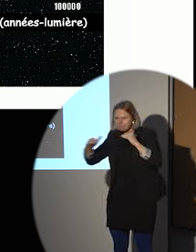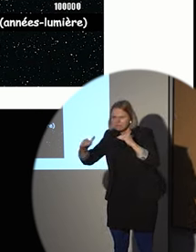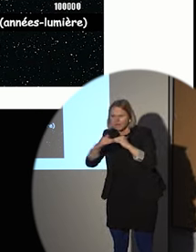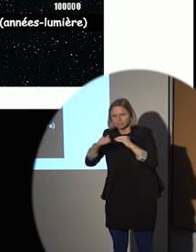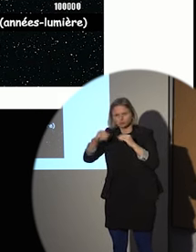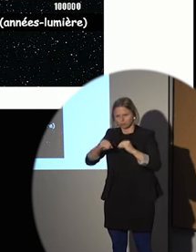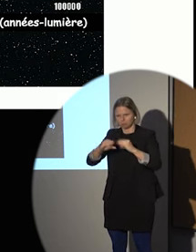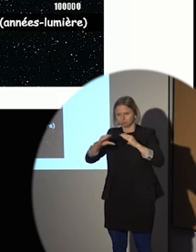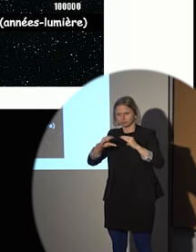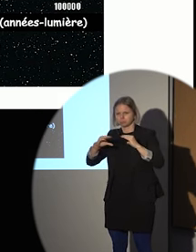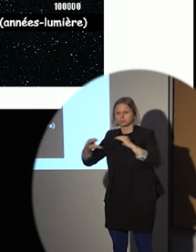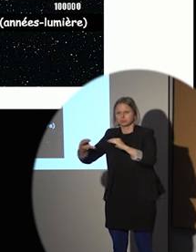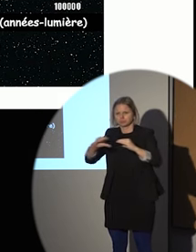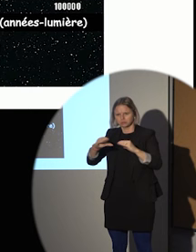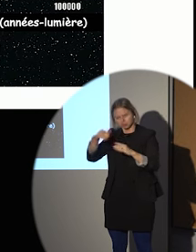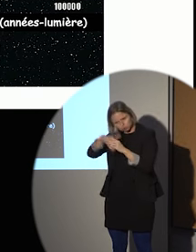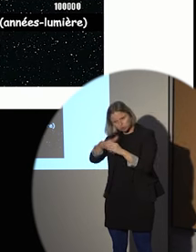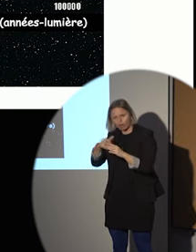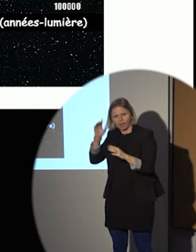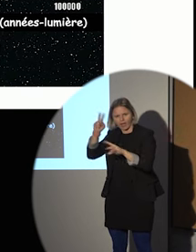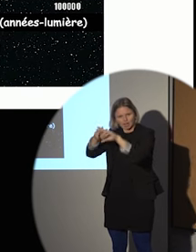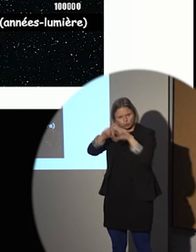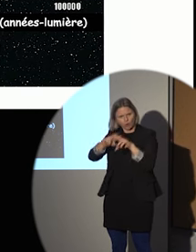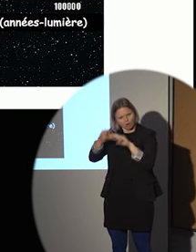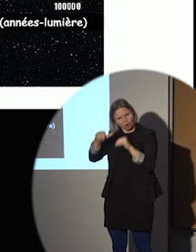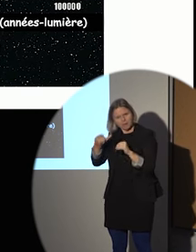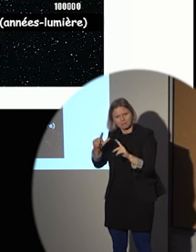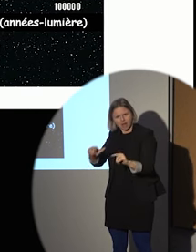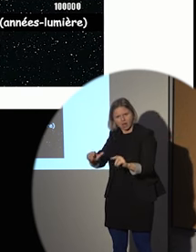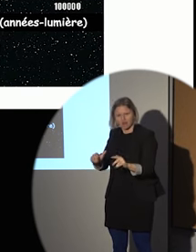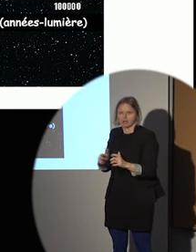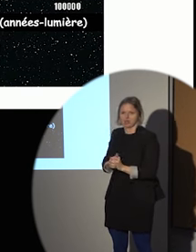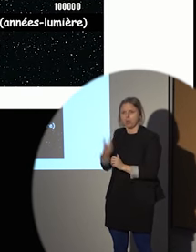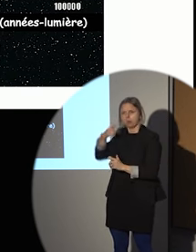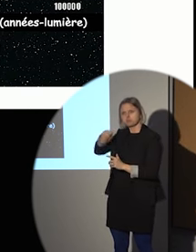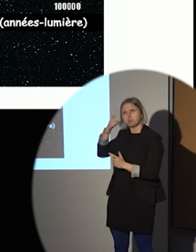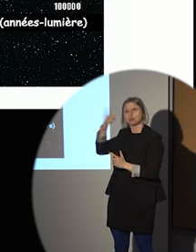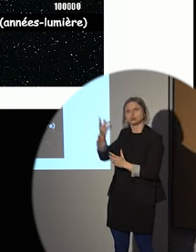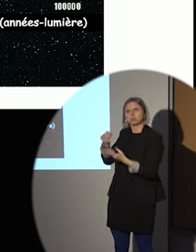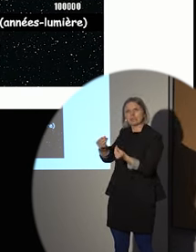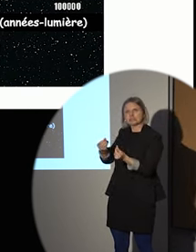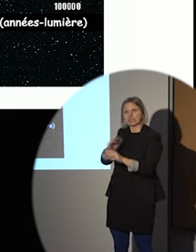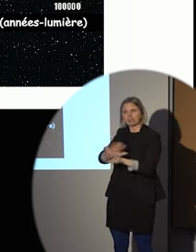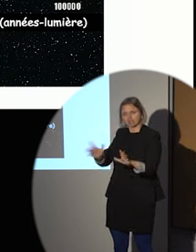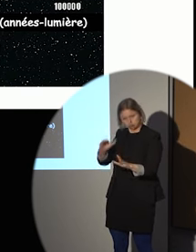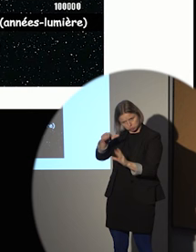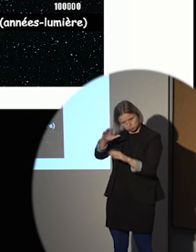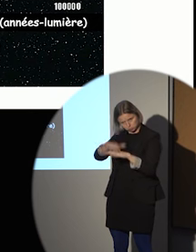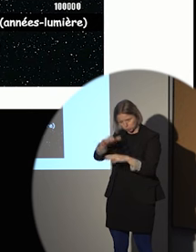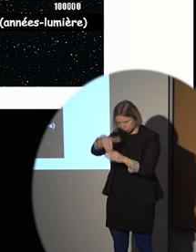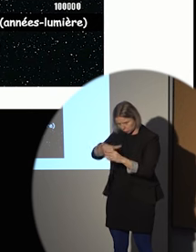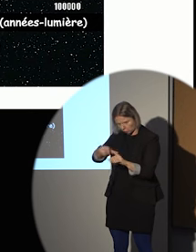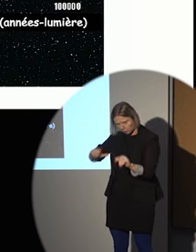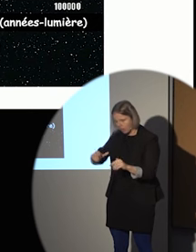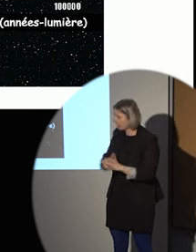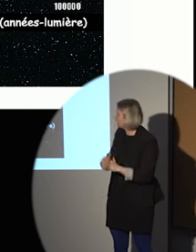alors qu'apparemment, il n'y avait plus d'étoiles. Apparemment, il n'y avait plus de matière. Plus un objet tourne vite autour du